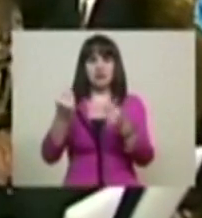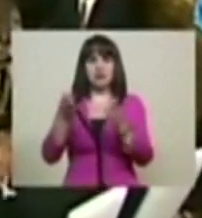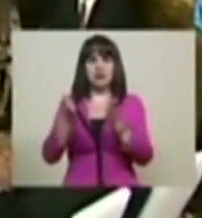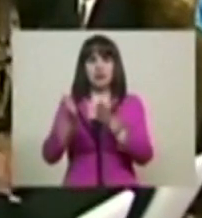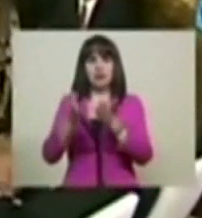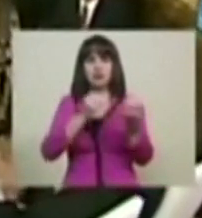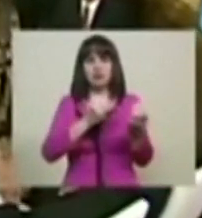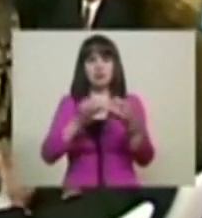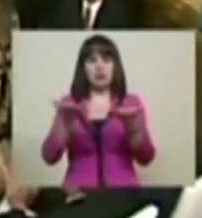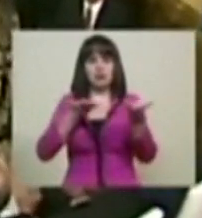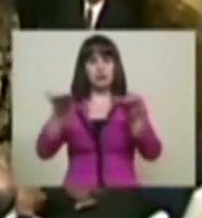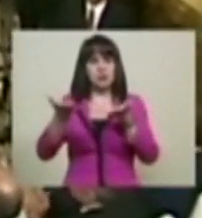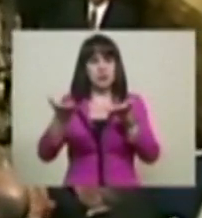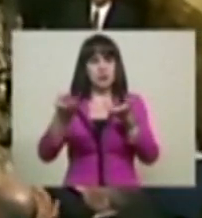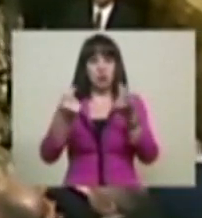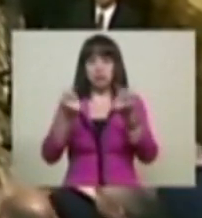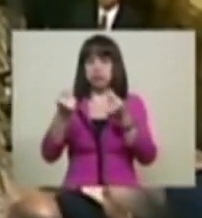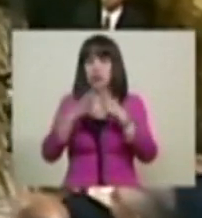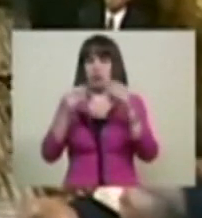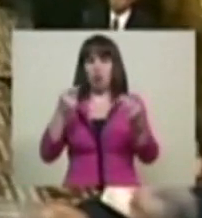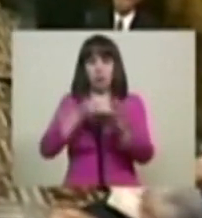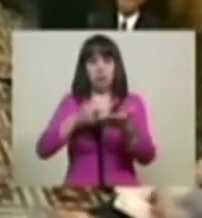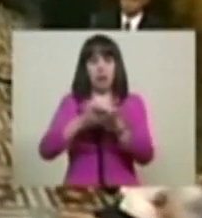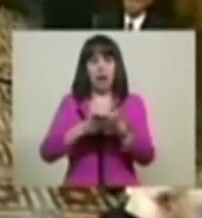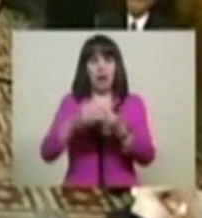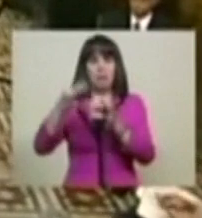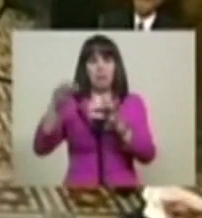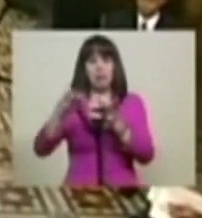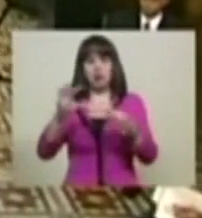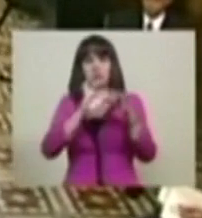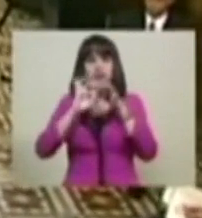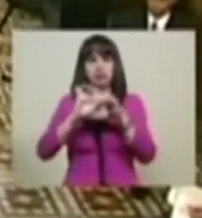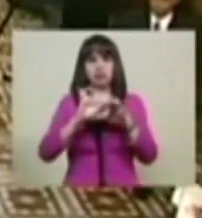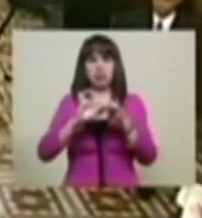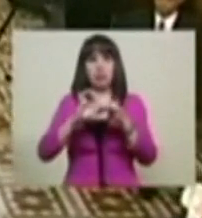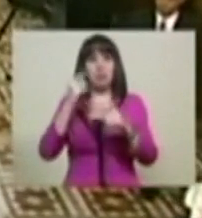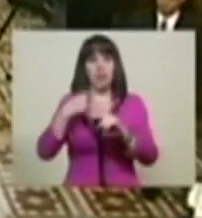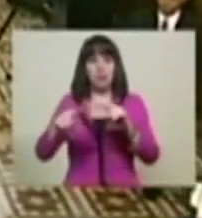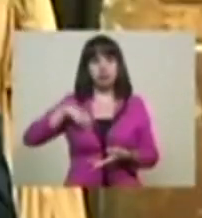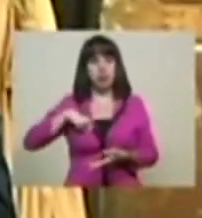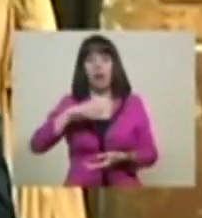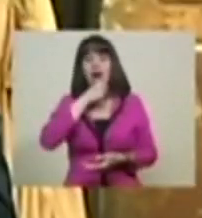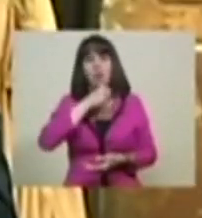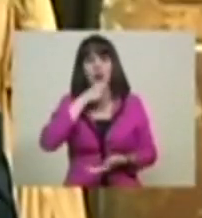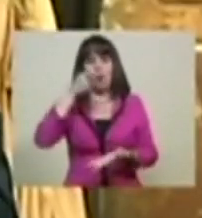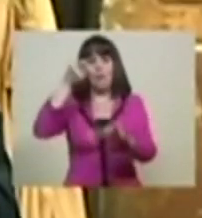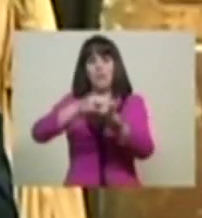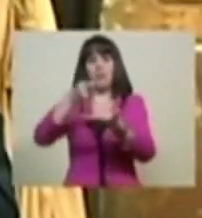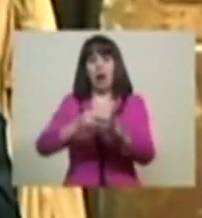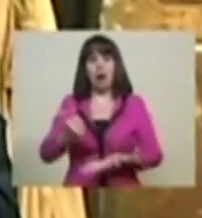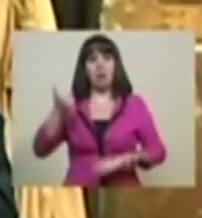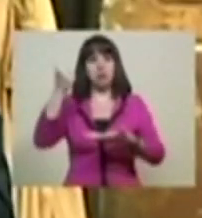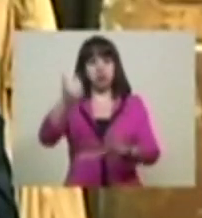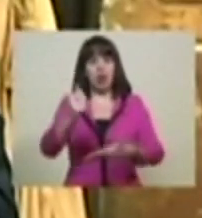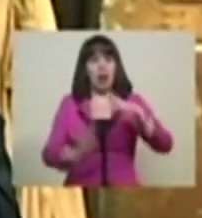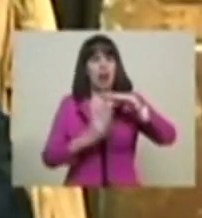Währungsreform in Venezuela. Präsident Nicolas Maduro zieht die Reißleine. Er nennt es Befreiungsschlag. Das von massiver Misswirtschaft und einer Hyperinflation geplagte